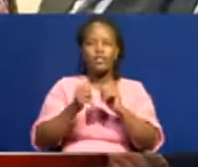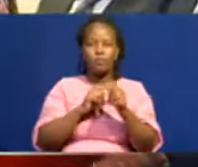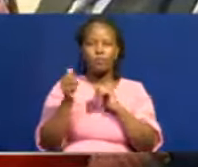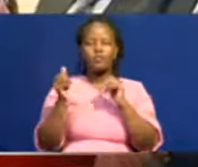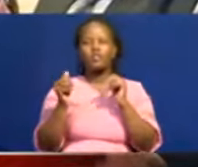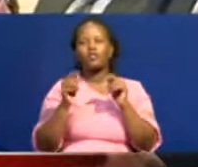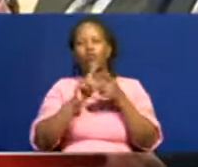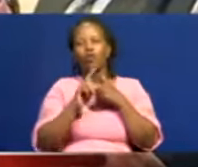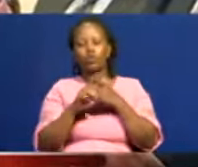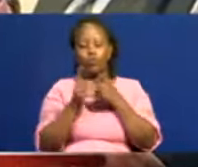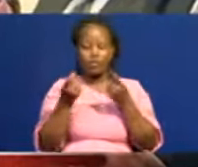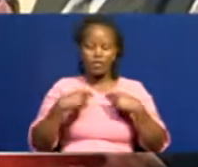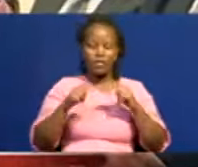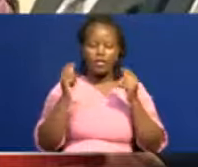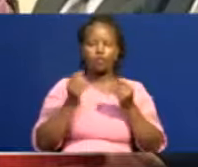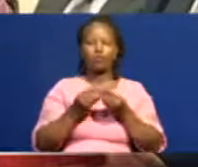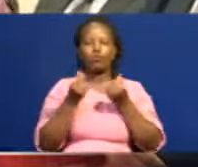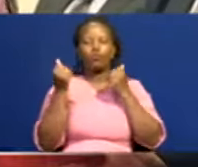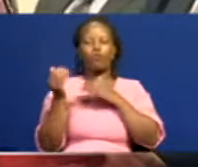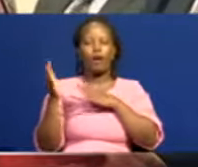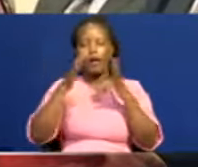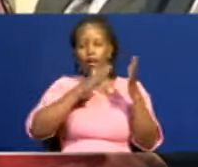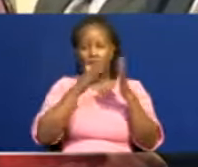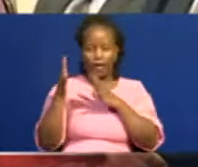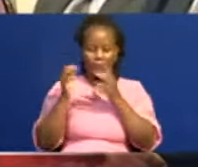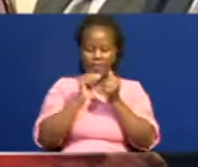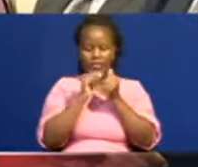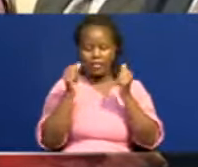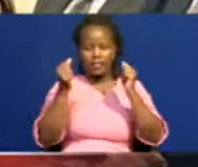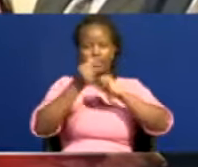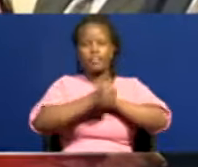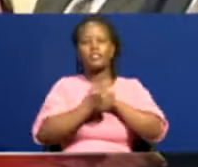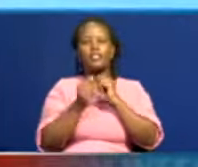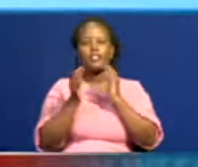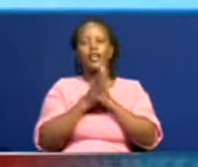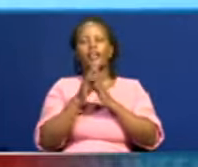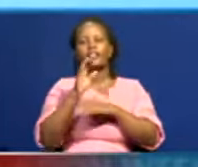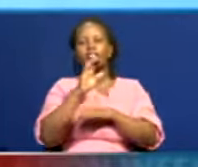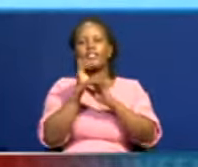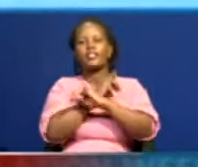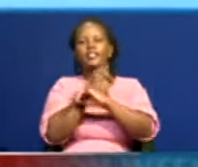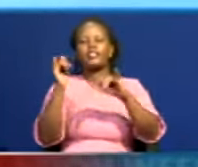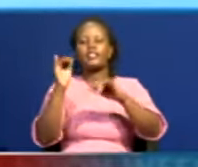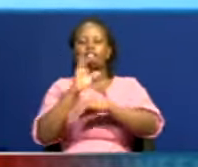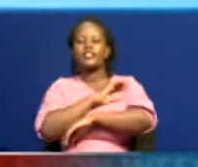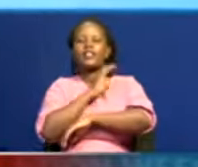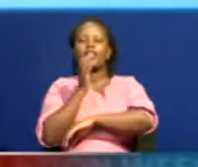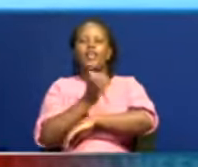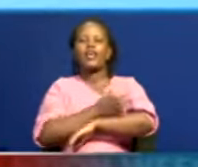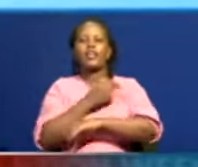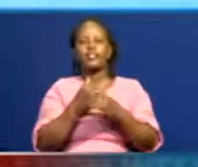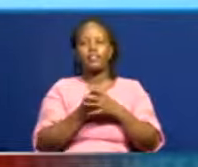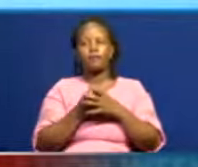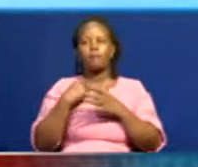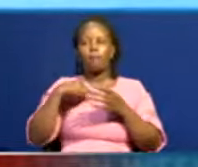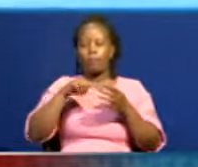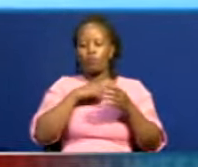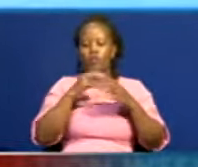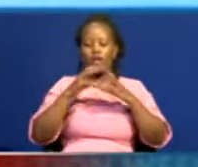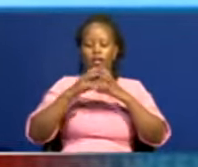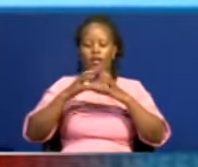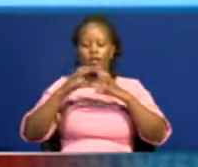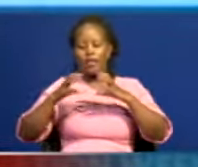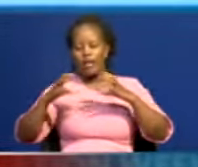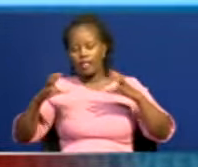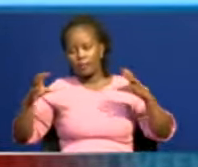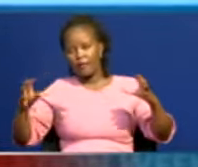za kukabiliana na athari za mabadiliko ya hali ya anga na kawi safi. We are also expanding the use of